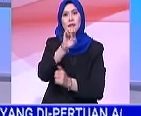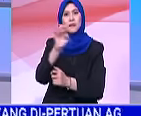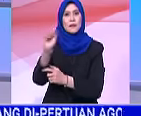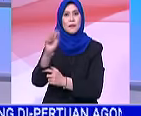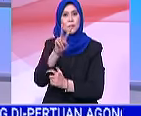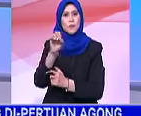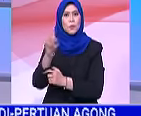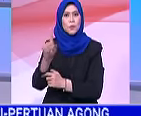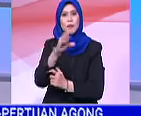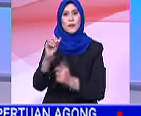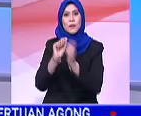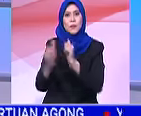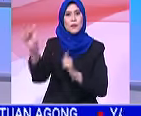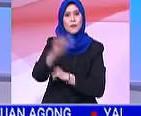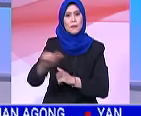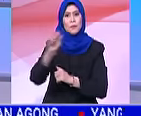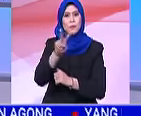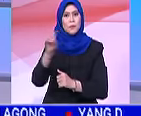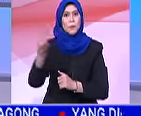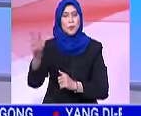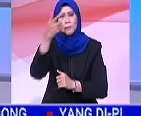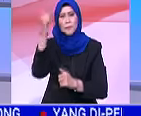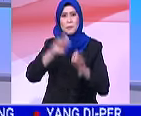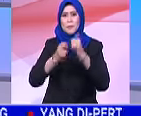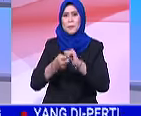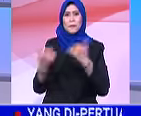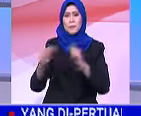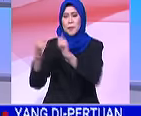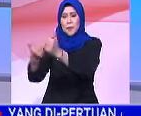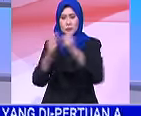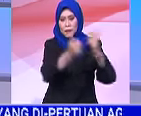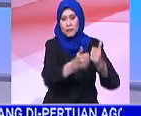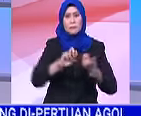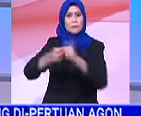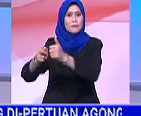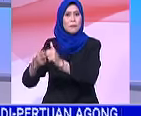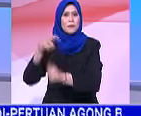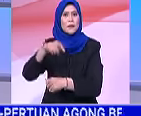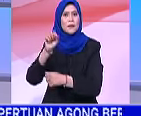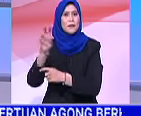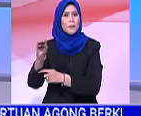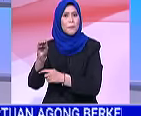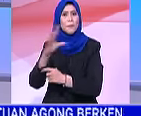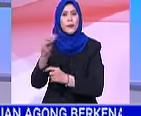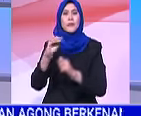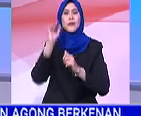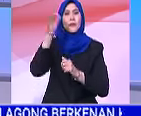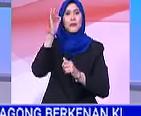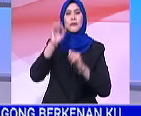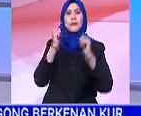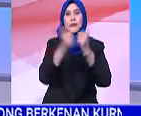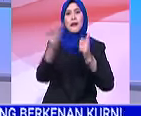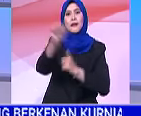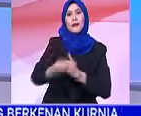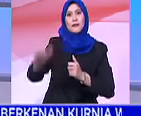dan Sukan Asia 2022 meskipun terpalit dengan kemelut di antara Persatuan Sepak Takraw Malaysia PSM dan Persekutuan Sepak Takraw